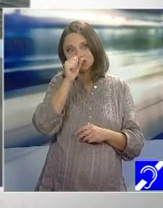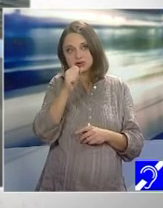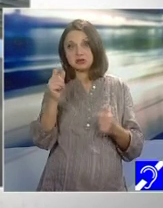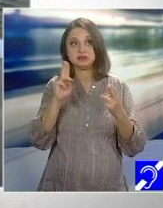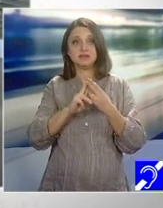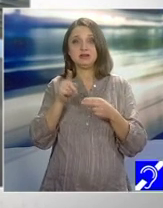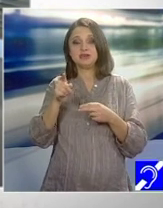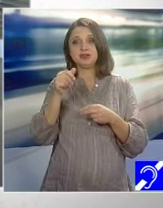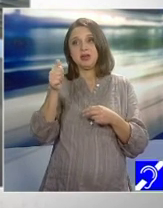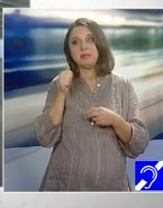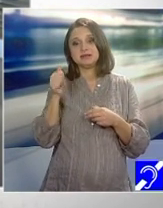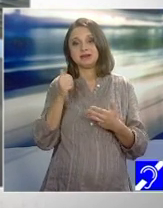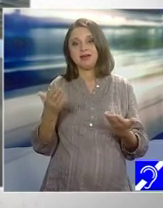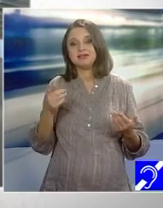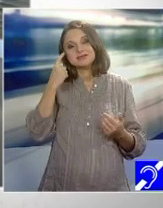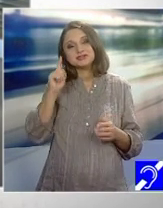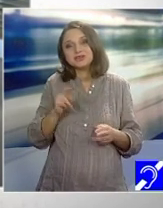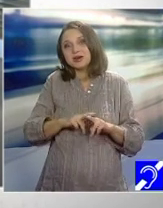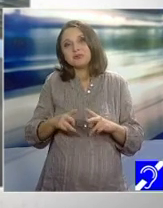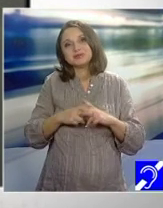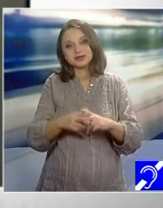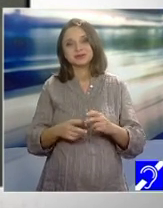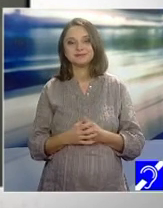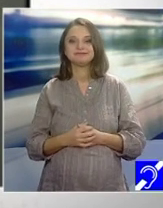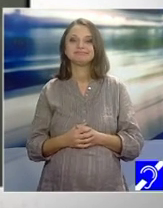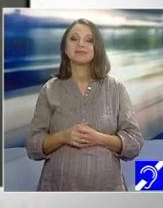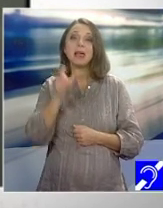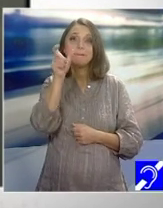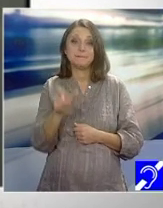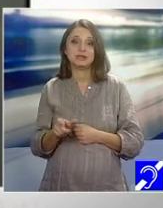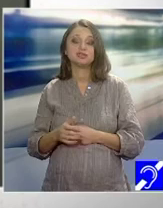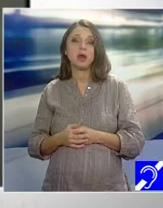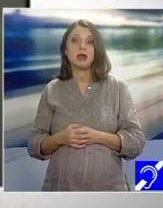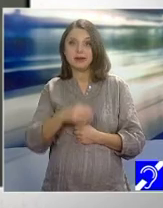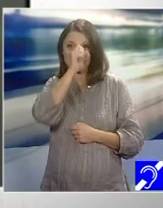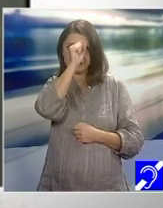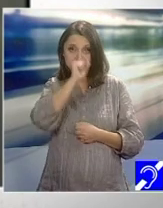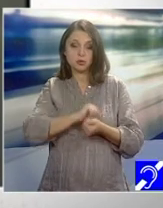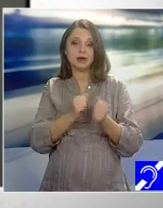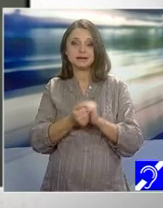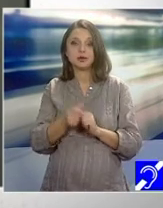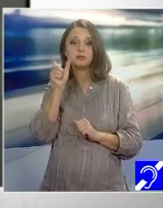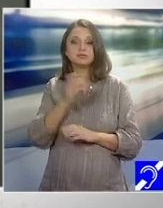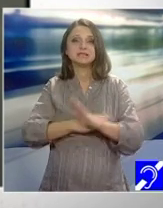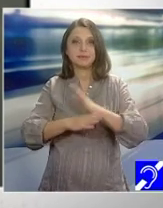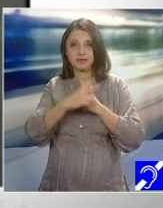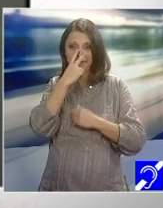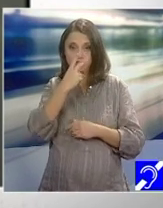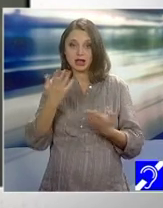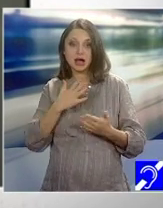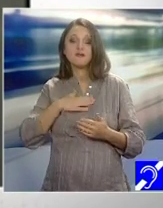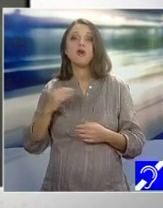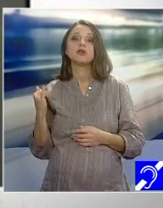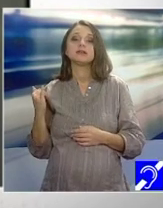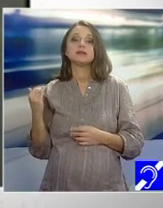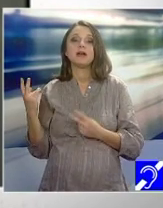pe TVR3 la nivel național. Nevăzătorii sau cei cu dizabilități de vedere care doresc să viziteze municipiul nostru se